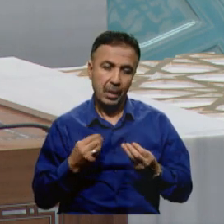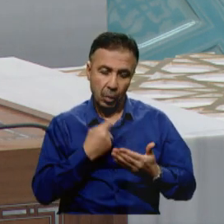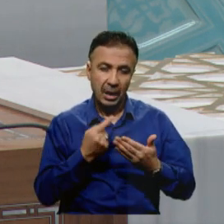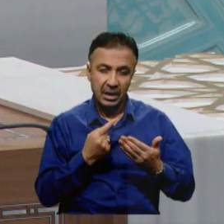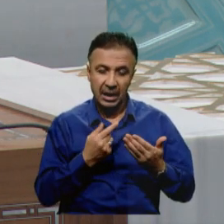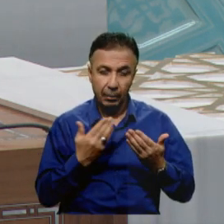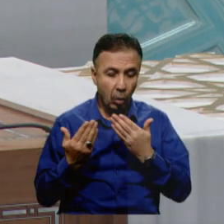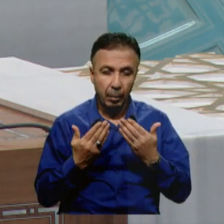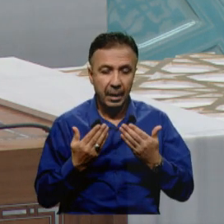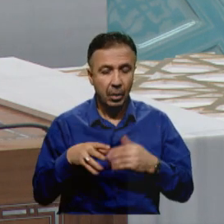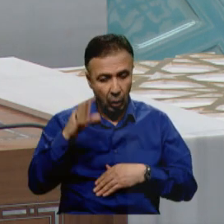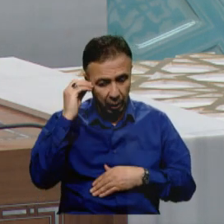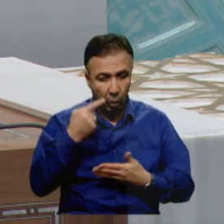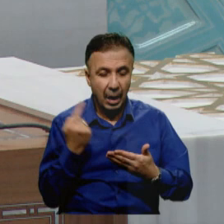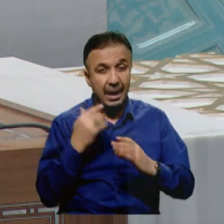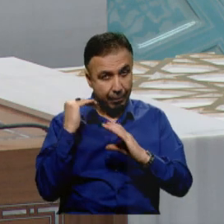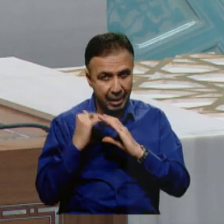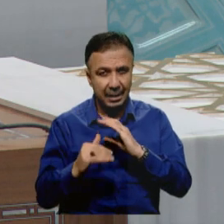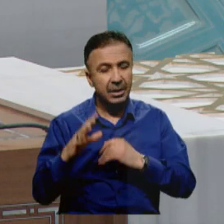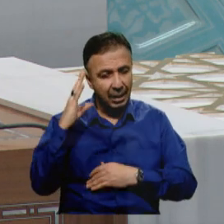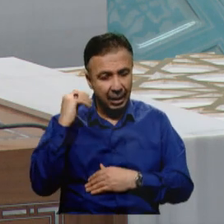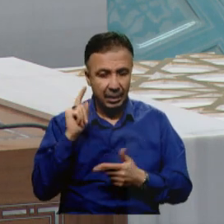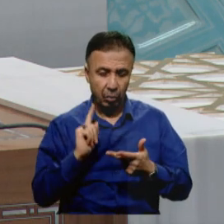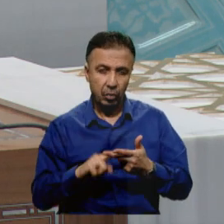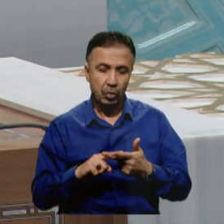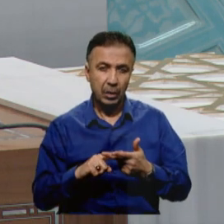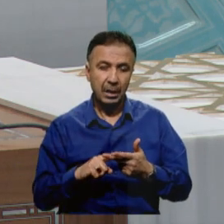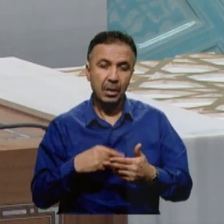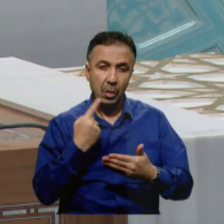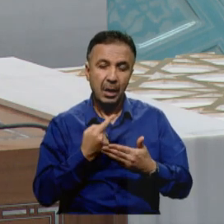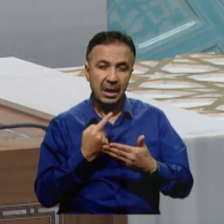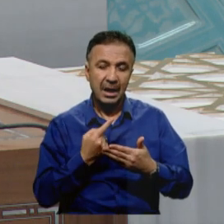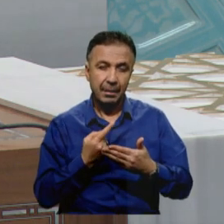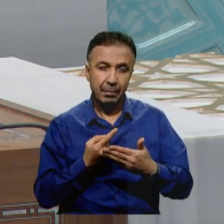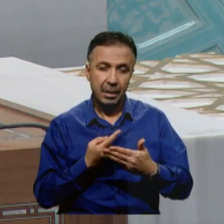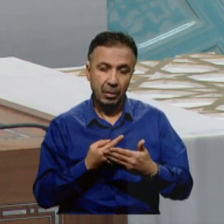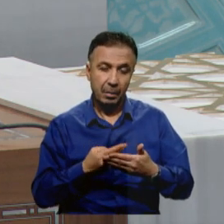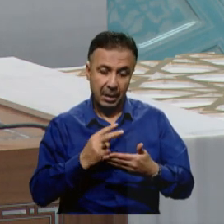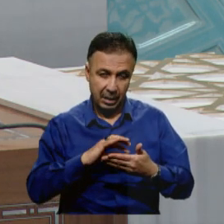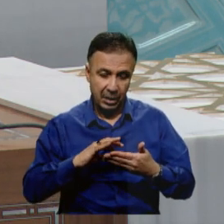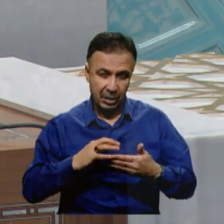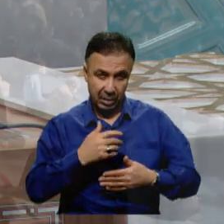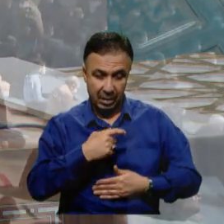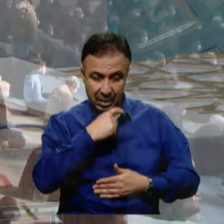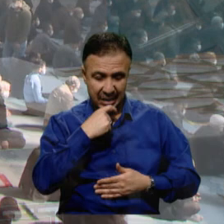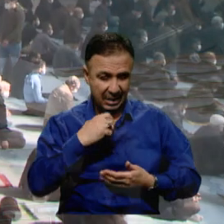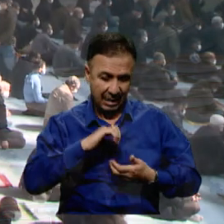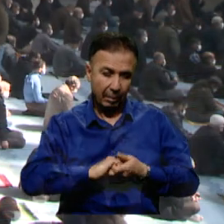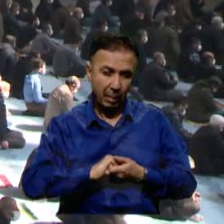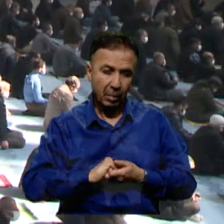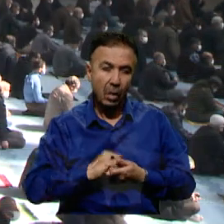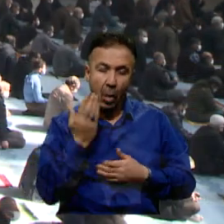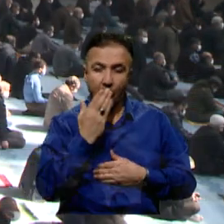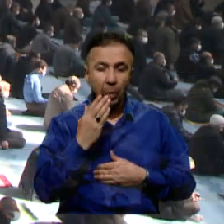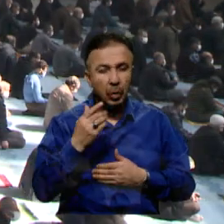Kur'an'ın mesajını da kavradık. Üçüncü olarak Kur'an-ı Kerim'e karşı samimiyet değerli kardeşlerim. Okuduğumuz